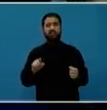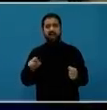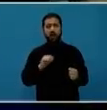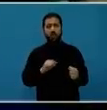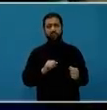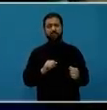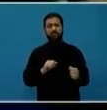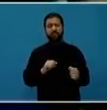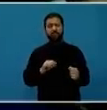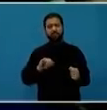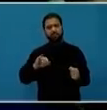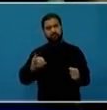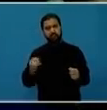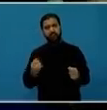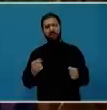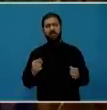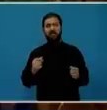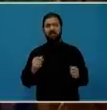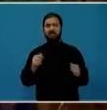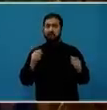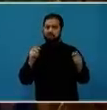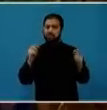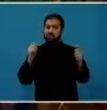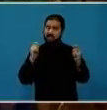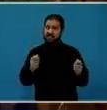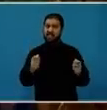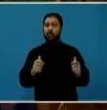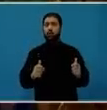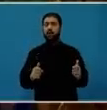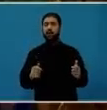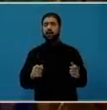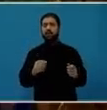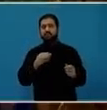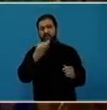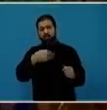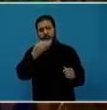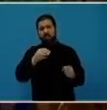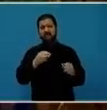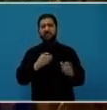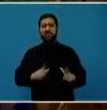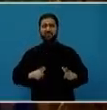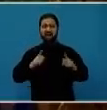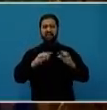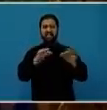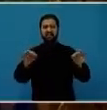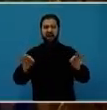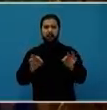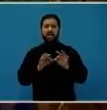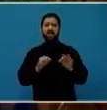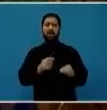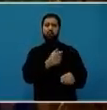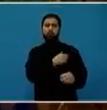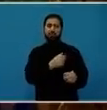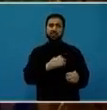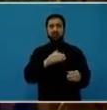său. Și sigur, pentru că am vorbit despre viața de familie, dar putem